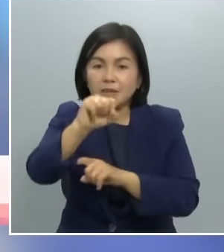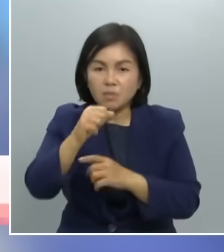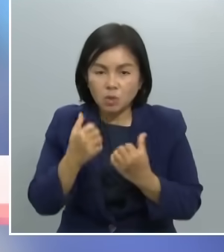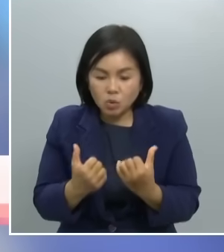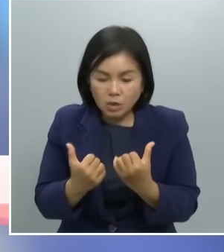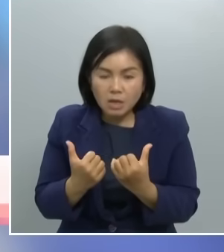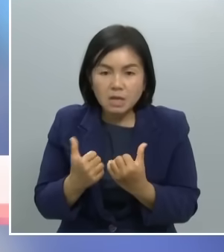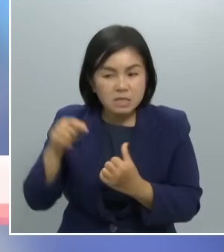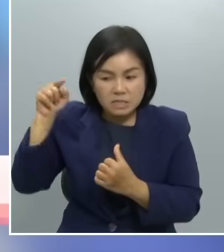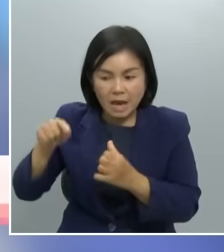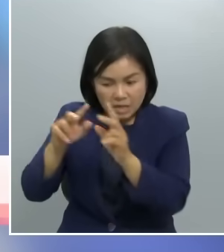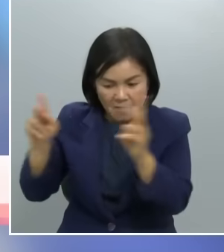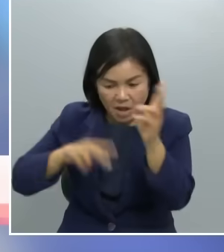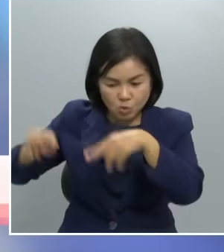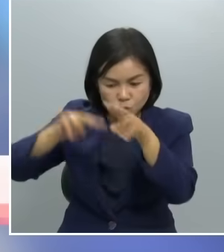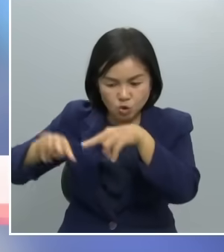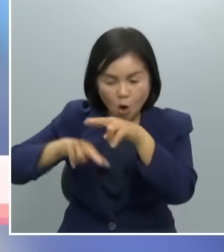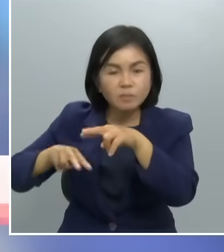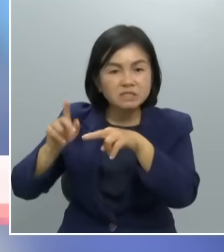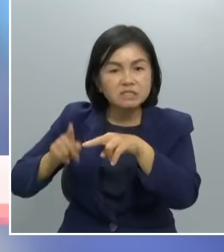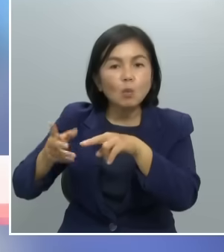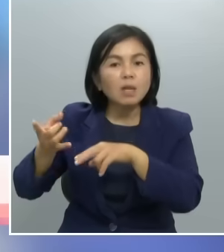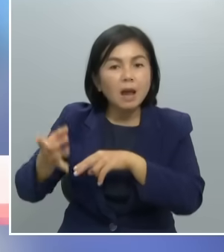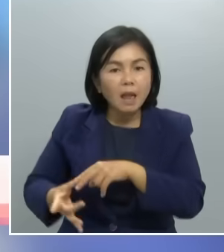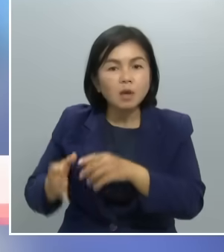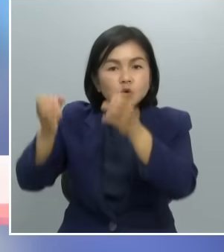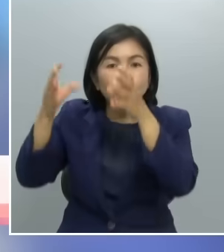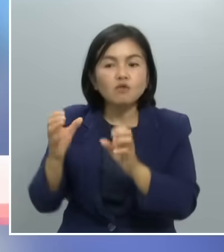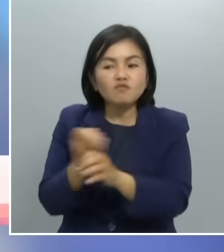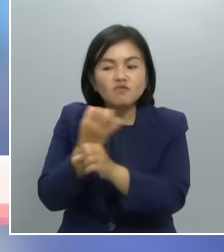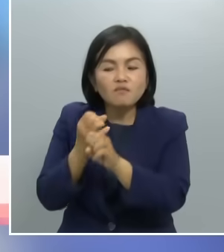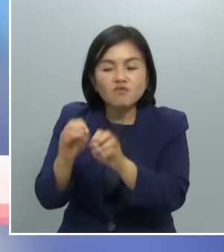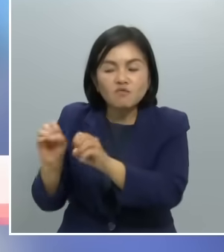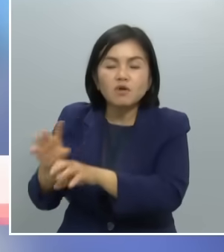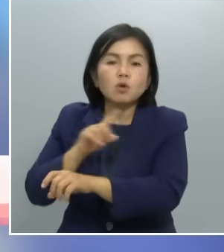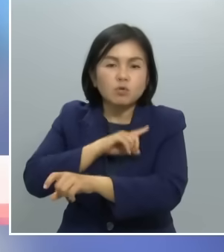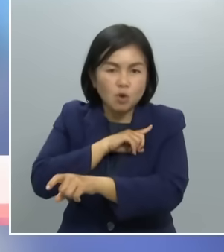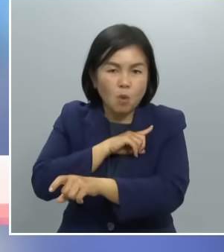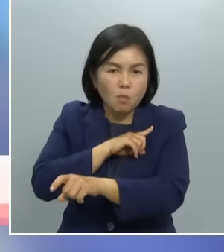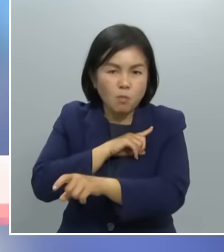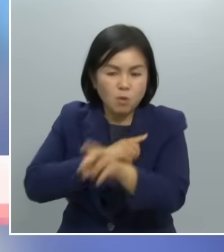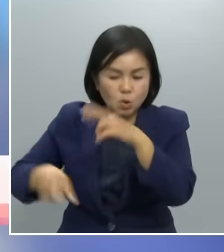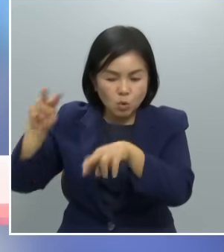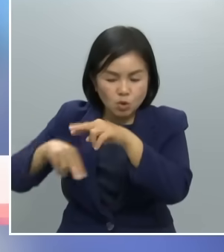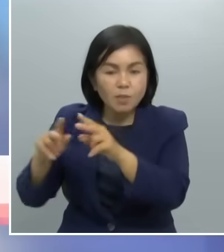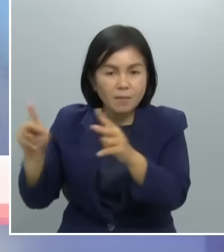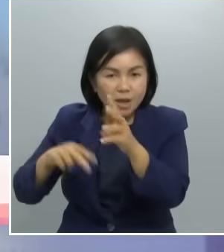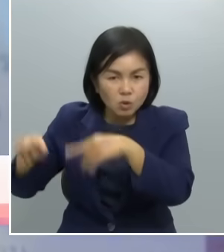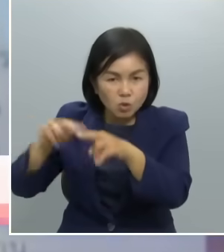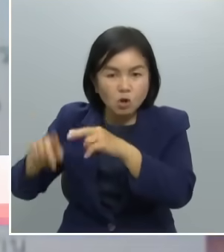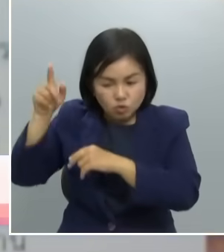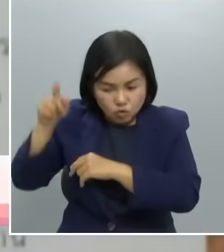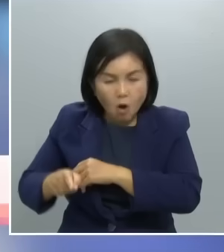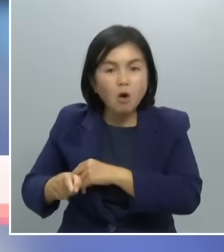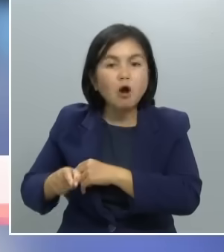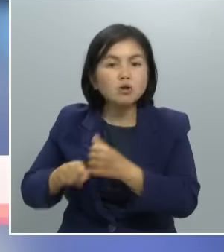นั้นได้สั่งให้ตั้งคณะกรรมการตรวจสอบข้อเท็จจริงแล้วครูฝึกทุกนายที่อยู่ร่วมกันภารกิจต่างๆนานาเนี่ยนะครับในวันเกิดเหตุเนี่ยจำเป็นที่จะต้อง